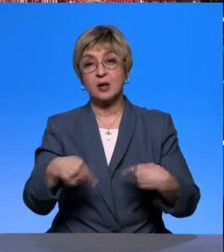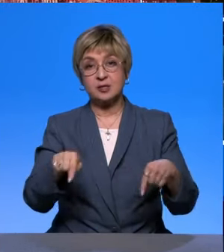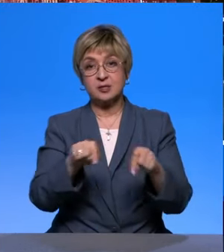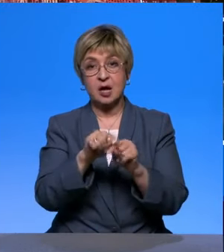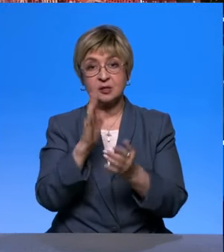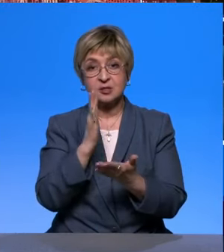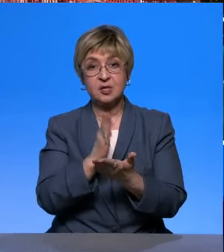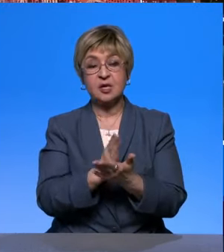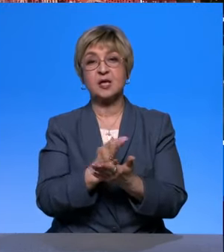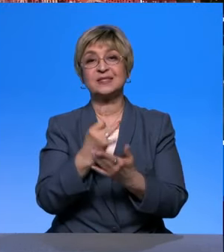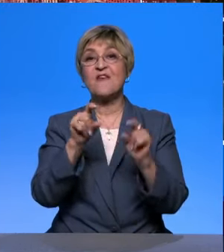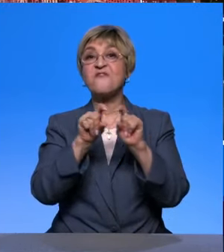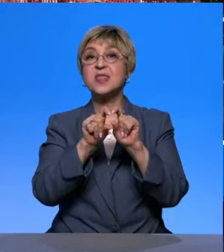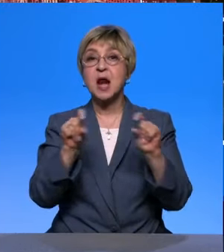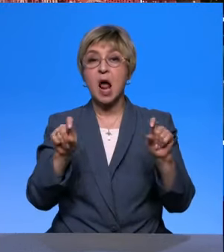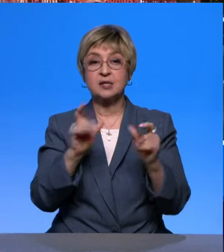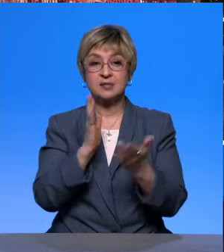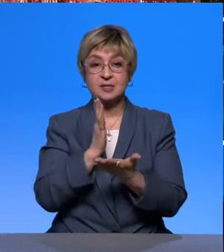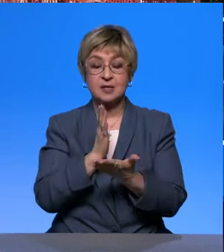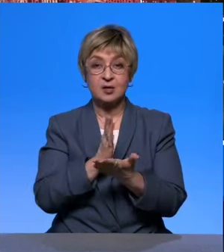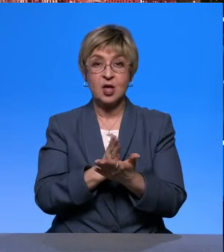и федерации уже вот по